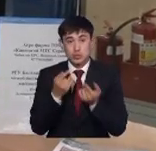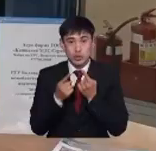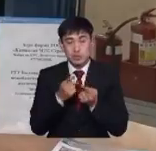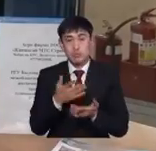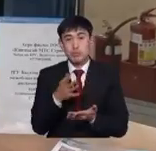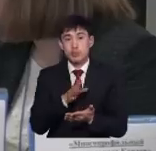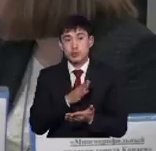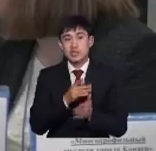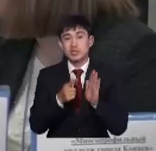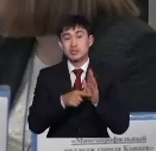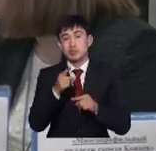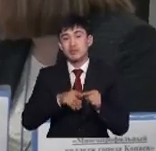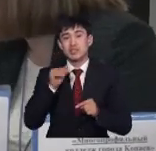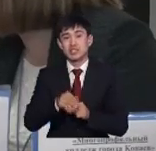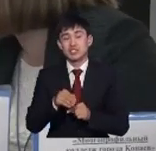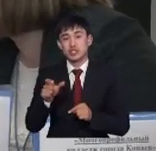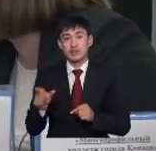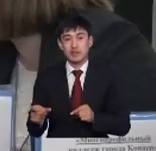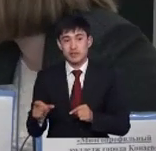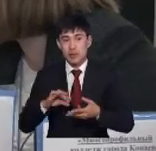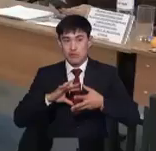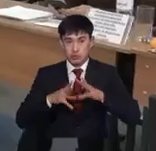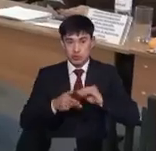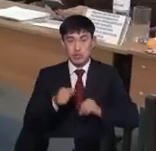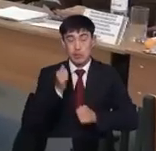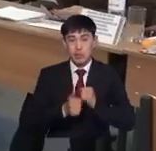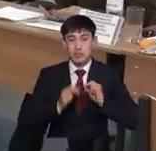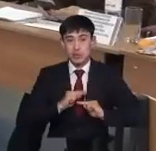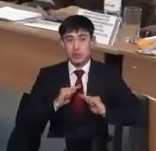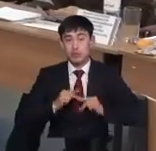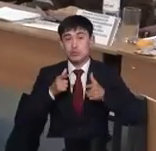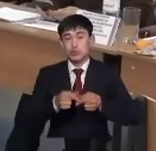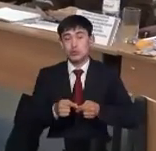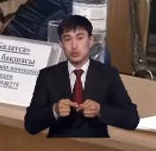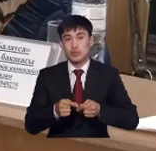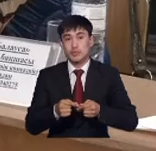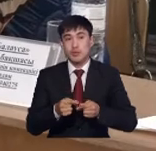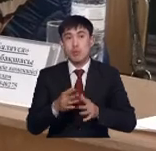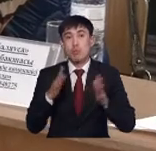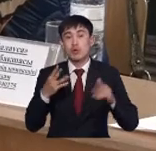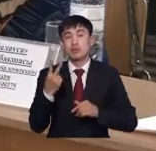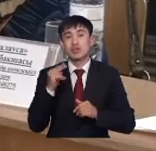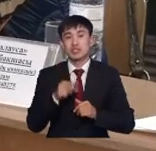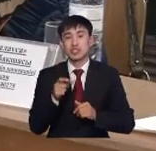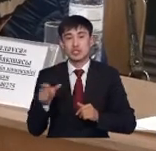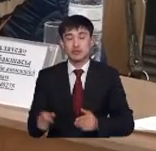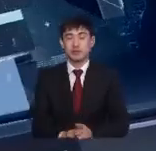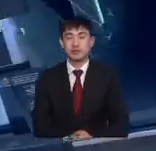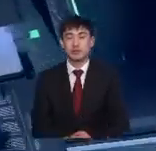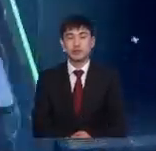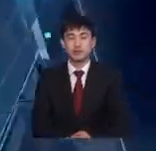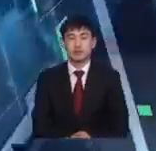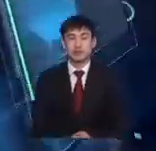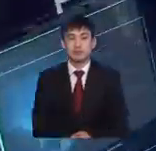получили около 7500 человек в результате на постоянную работу трудоустроена более 2000 граждан